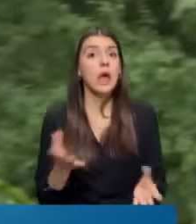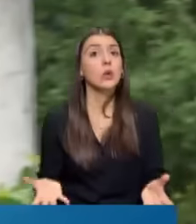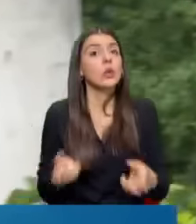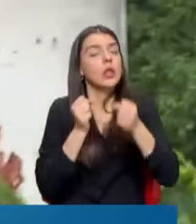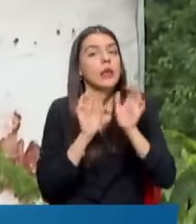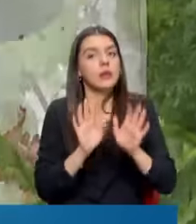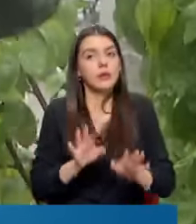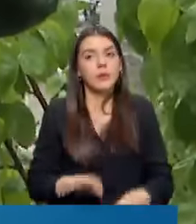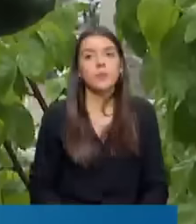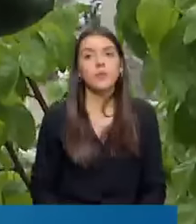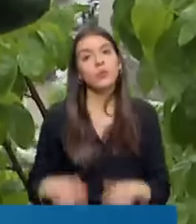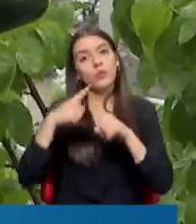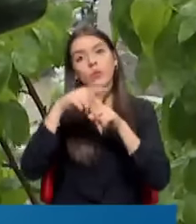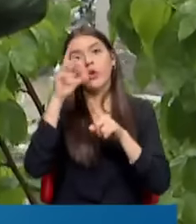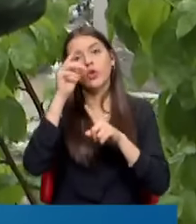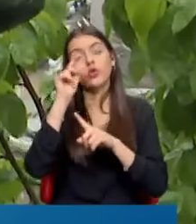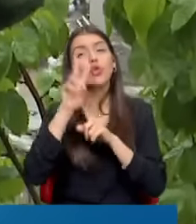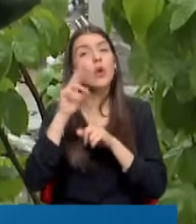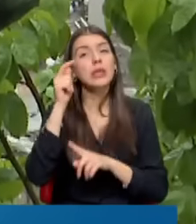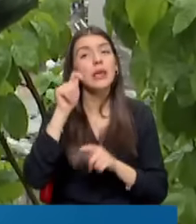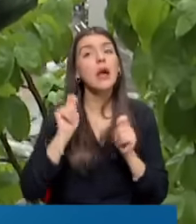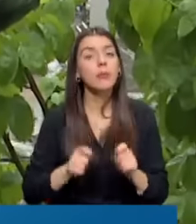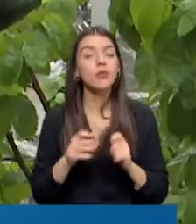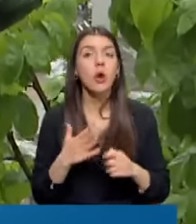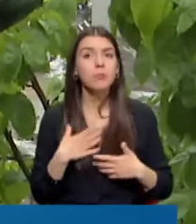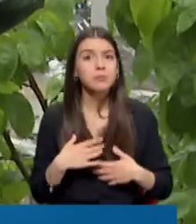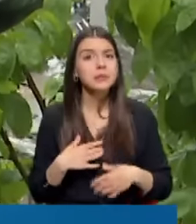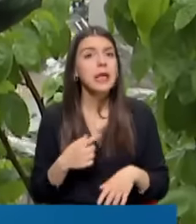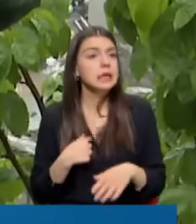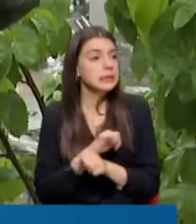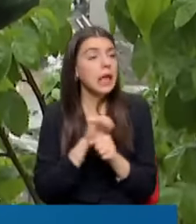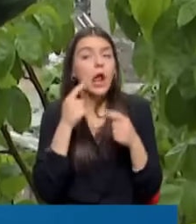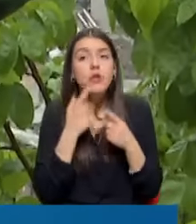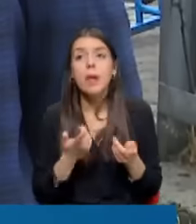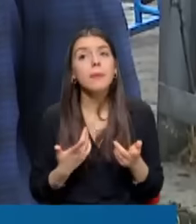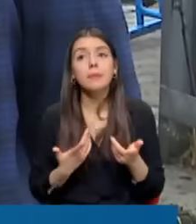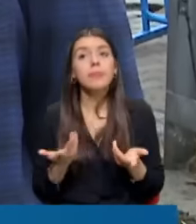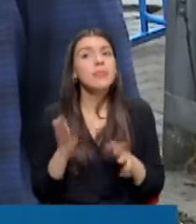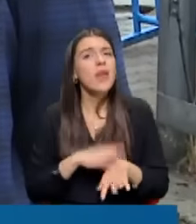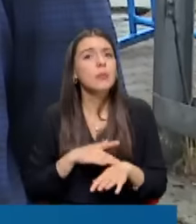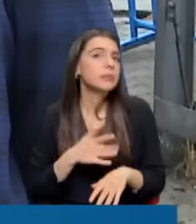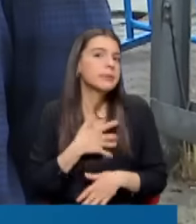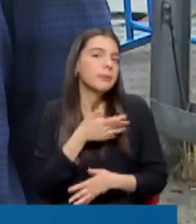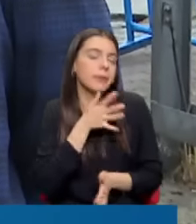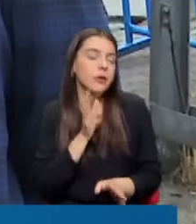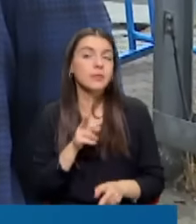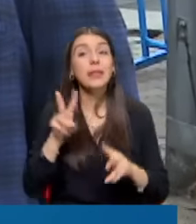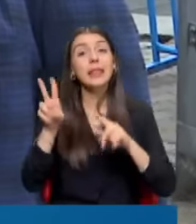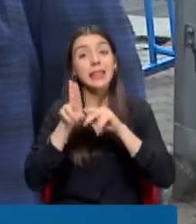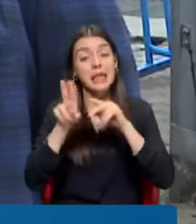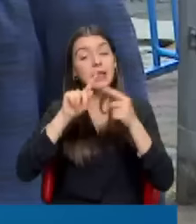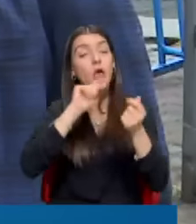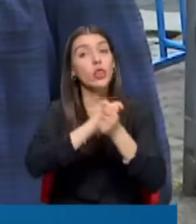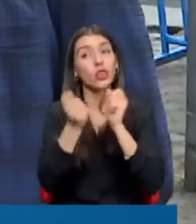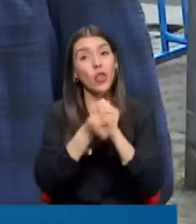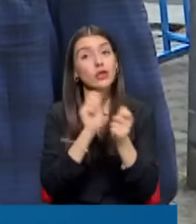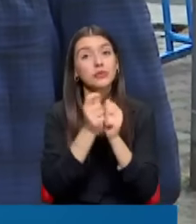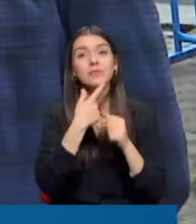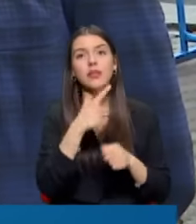atlattı. TOKİ yapıyor. Bizi de bu sefer mağdur ettiler ama ne yapmaya çalışıyorlar biz de anlamış değiliz yani. Kentsel dönüşüm dediler. 15